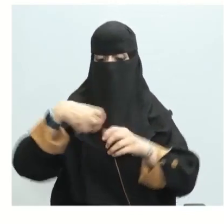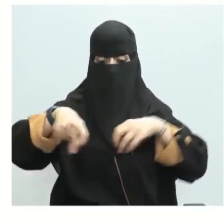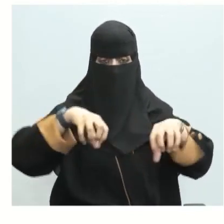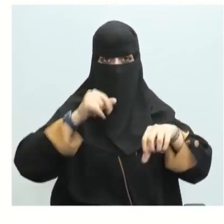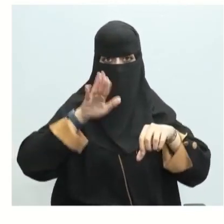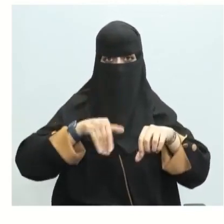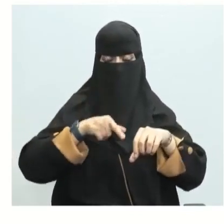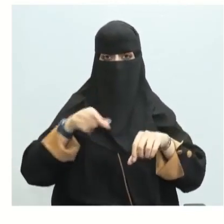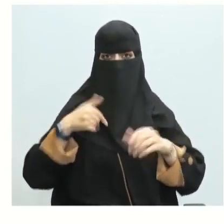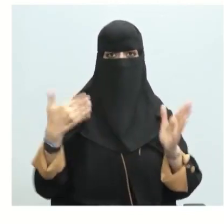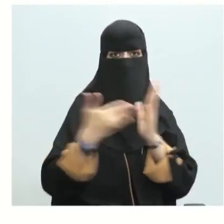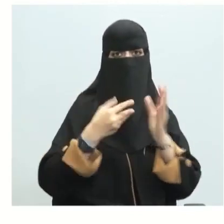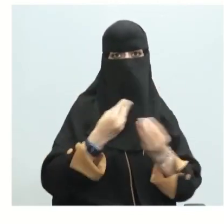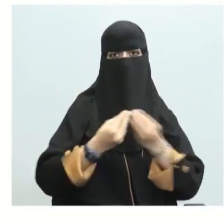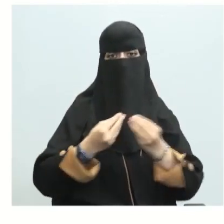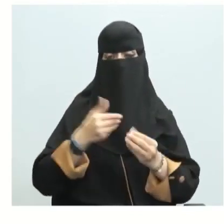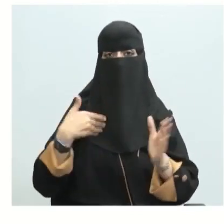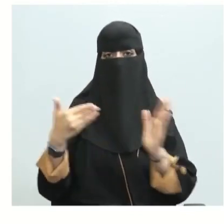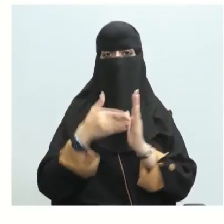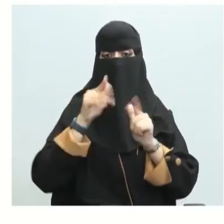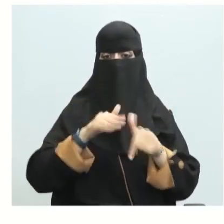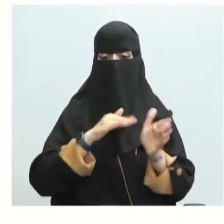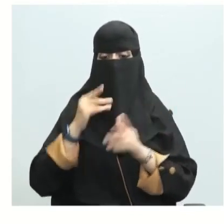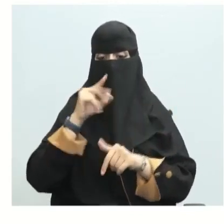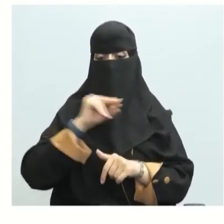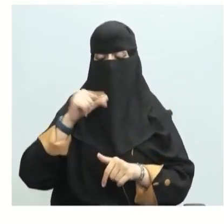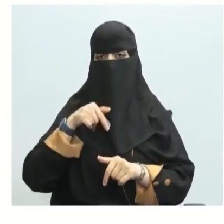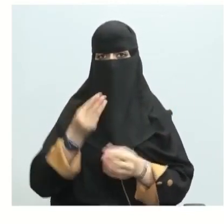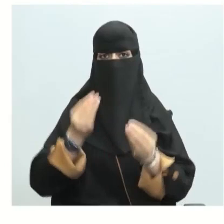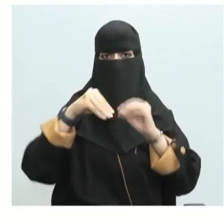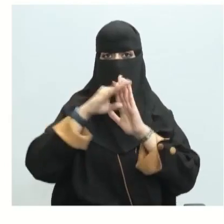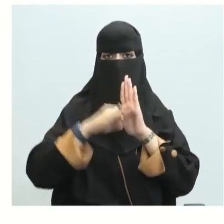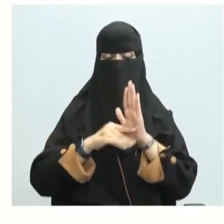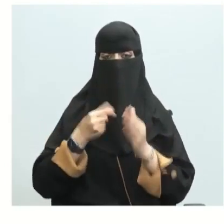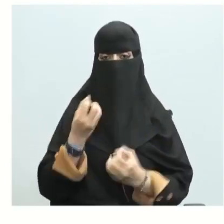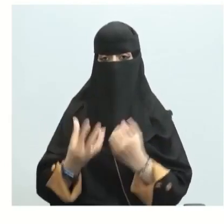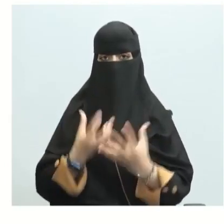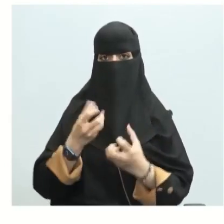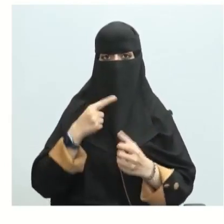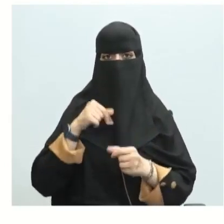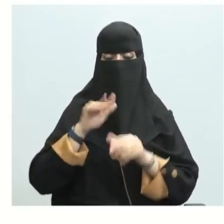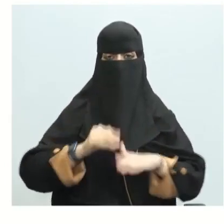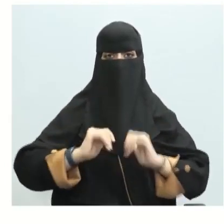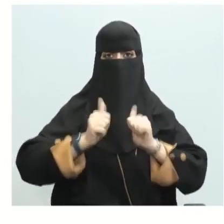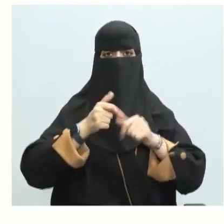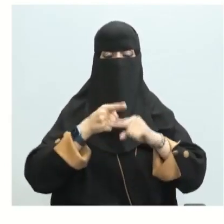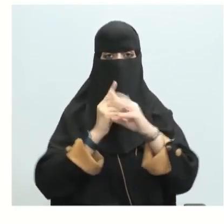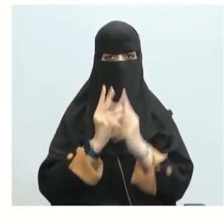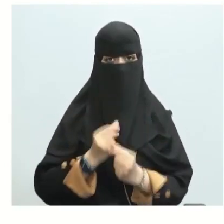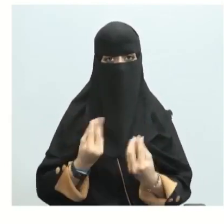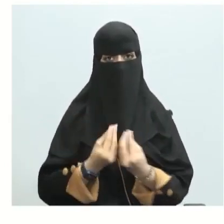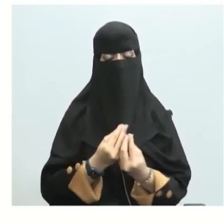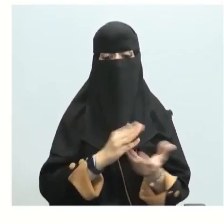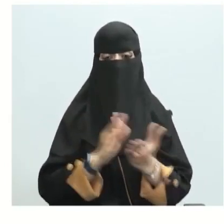يعطيني في النهايه التفاعل الاخير وبنفس الطريقه ستكون محتوى الحراره سنقوم بجمعها مع بعضها